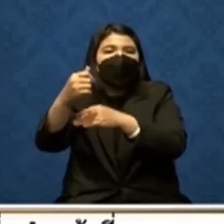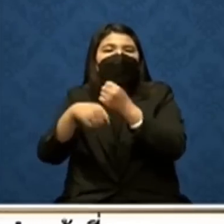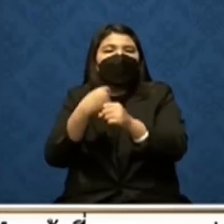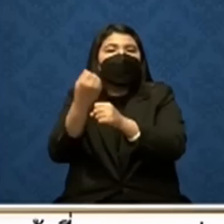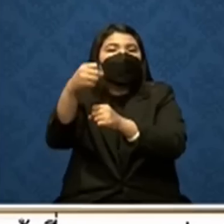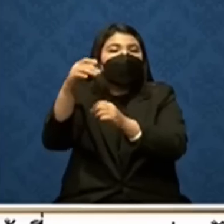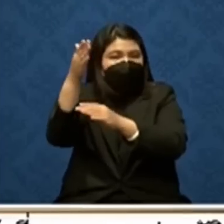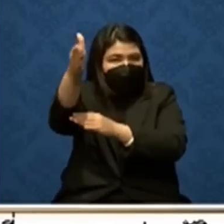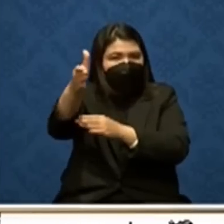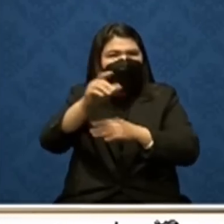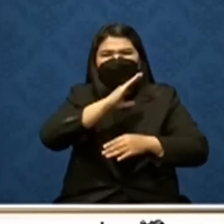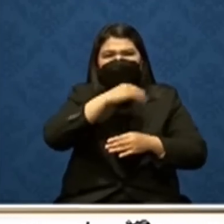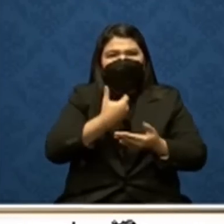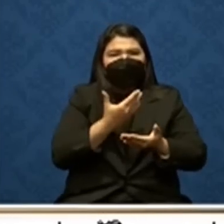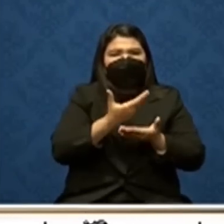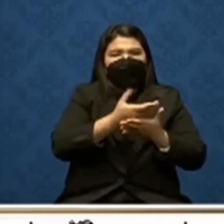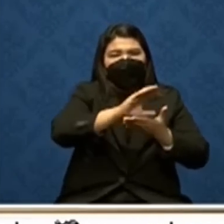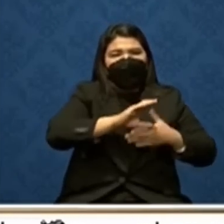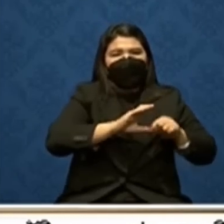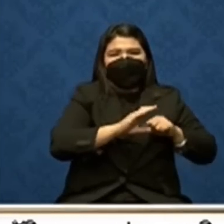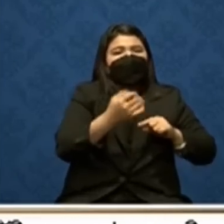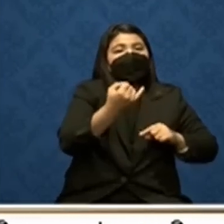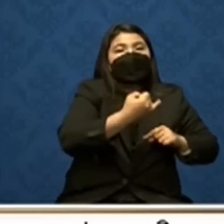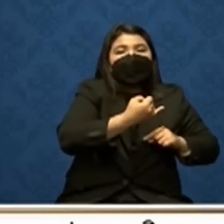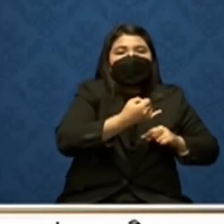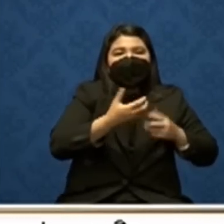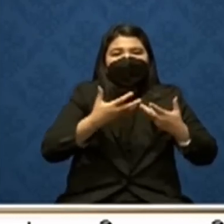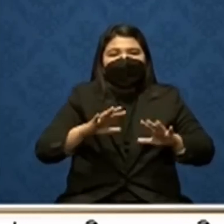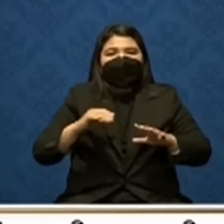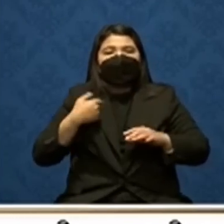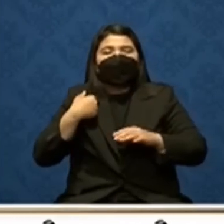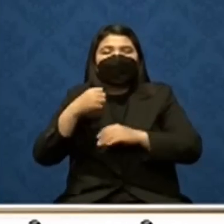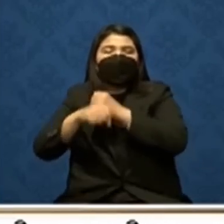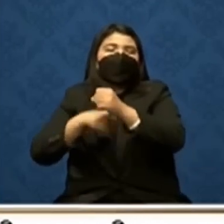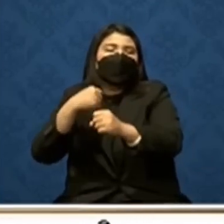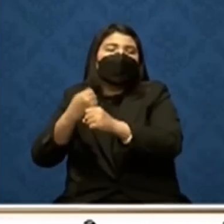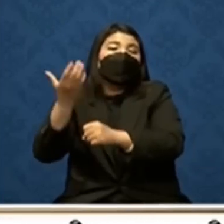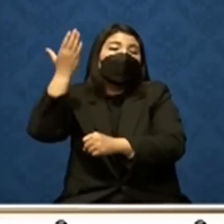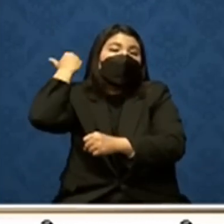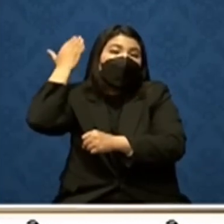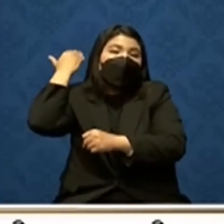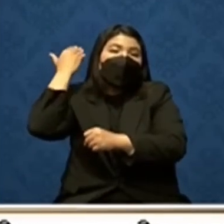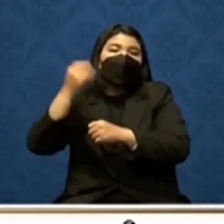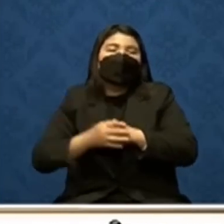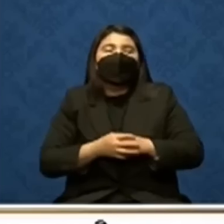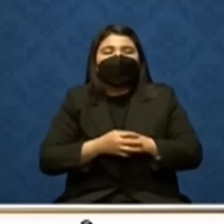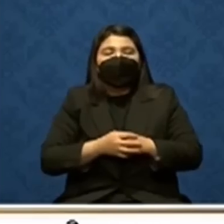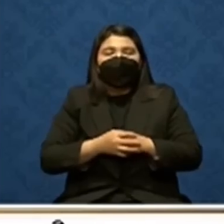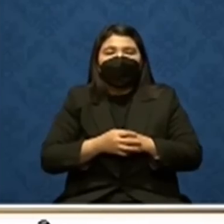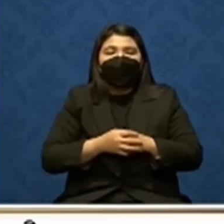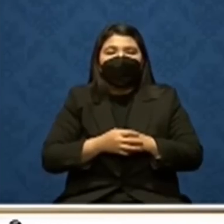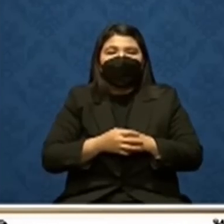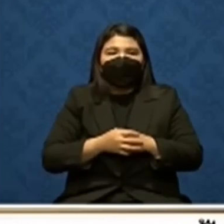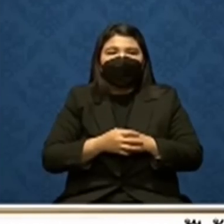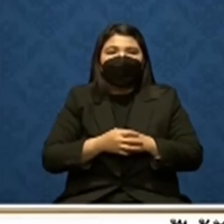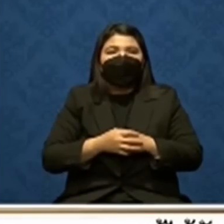ร่แตถ้เกิง medals now doesn come.ทศสวสที่ศูต flavourที่ผ่านมาในทศสวสที่แล้วท